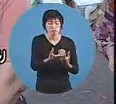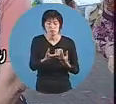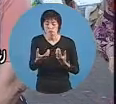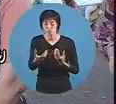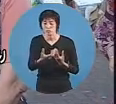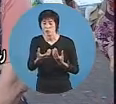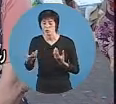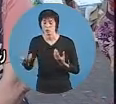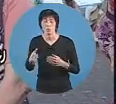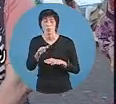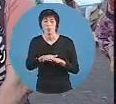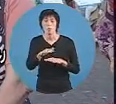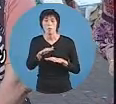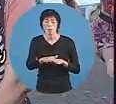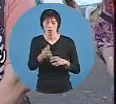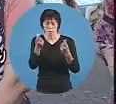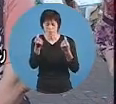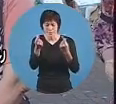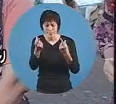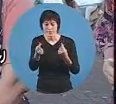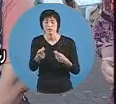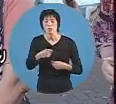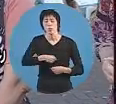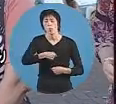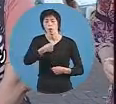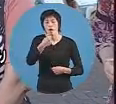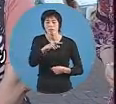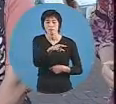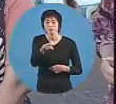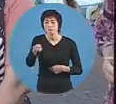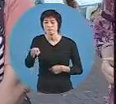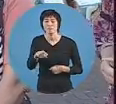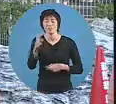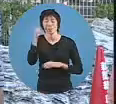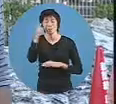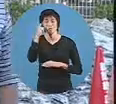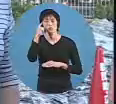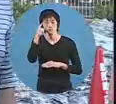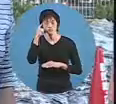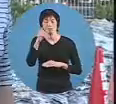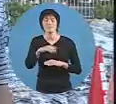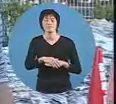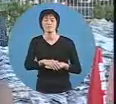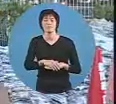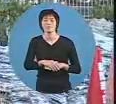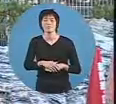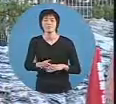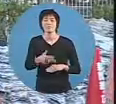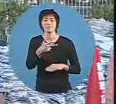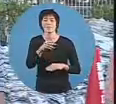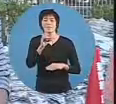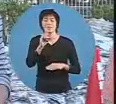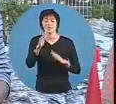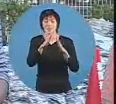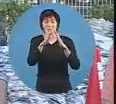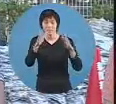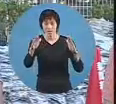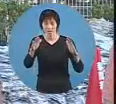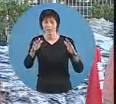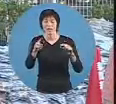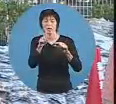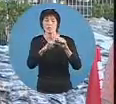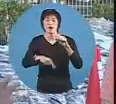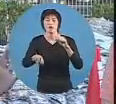はかなりもうきっちりしているこの辺だとは思っていますね。 自治会とか中心になって、あ